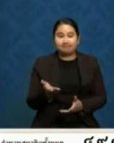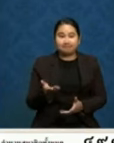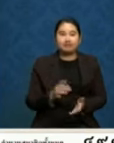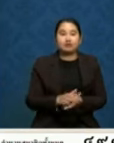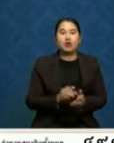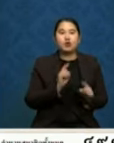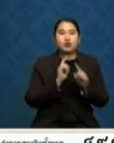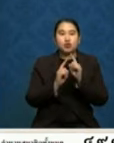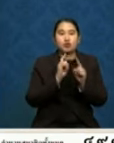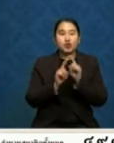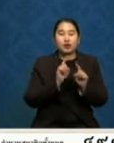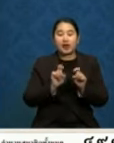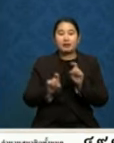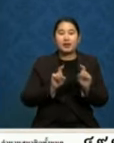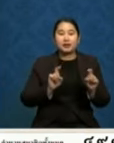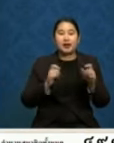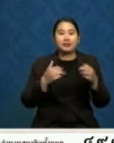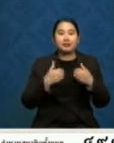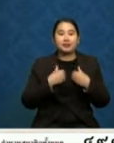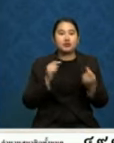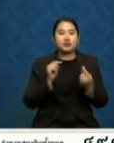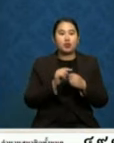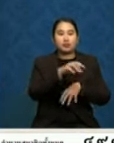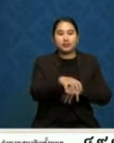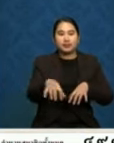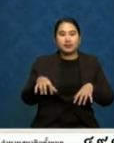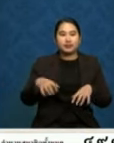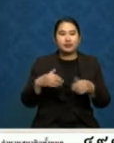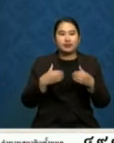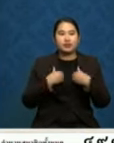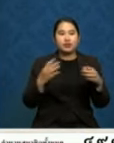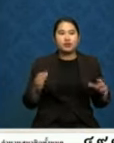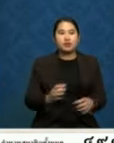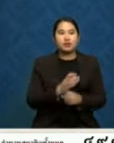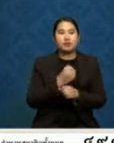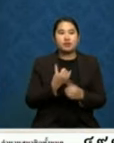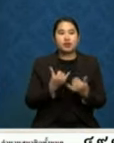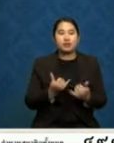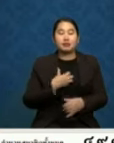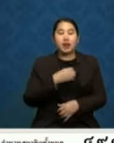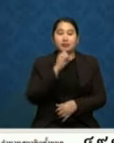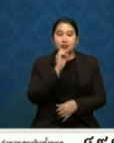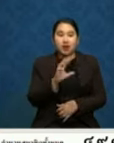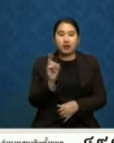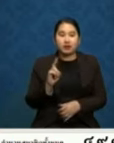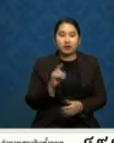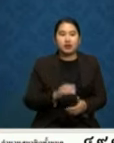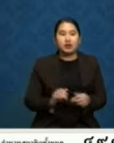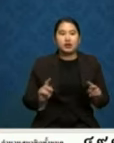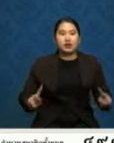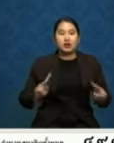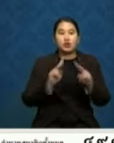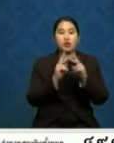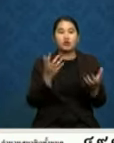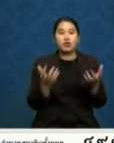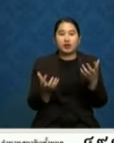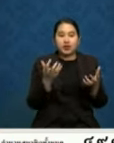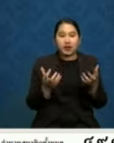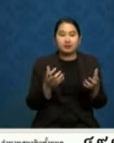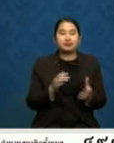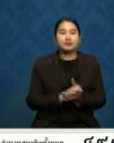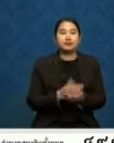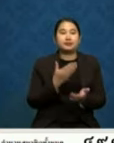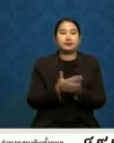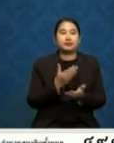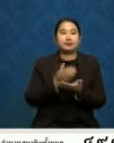ราได้มีการสอบถามนะครับกับทางหน่วยงานซึ่งโดยภาพรวมผมต้องขอเรียนอย่างนี้ก่อนนะครับว่ากระทรวงยุติธรรมเนี่ยนะครับได้เสนอตั้งงบประ